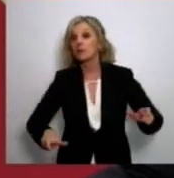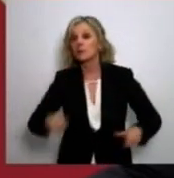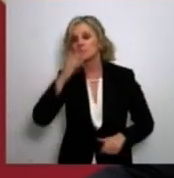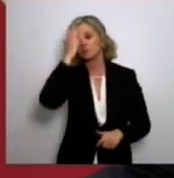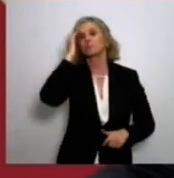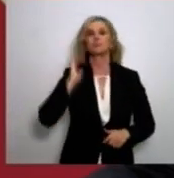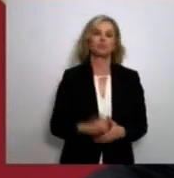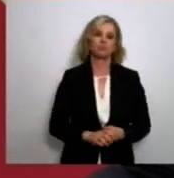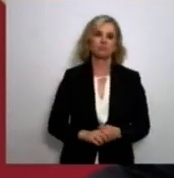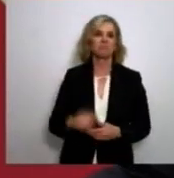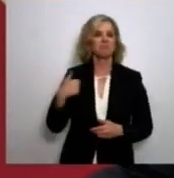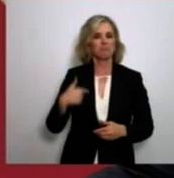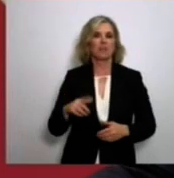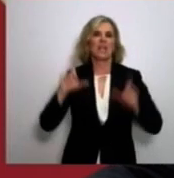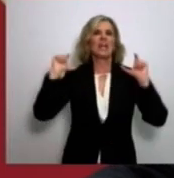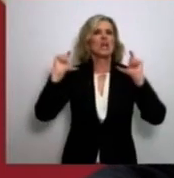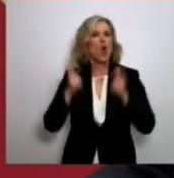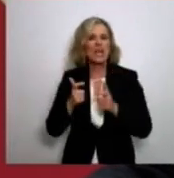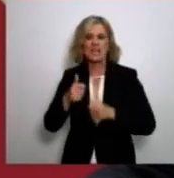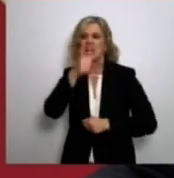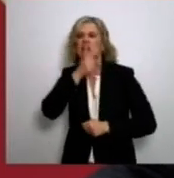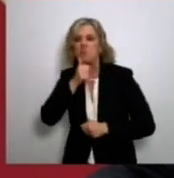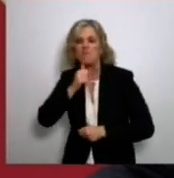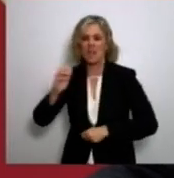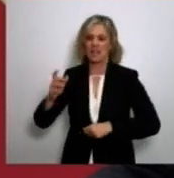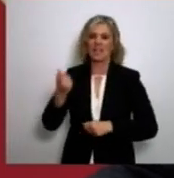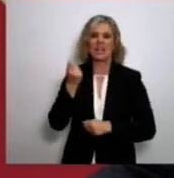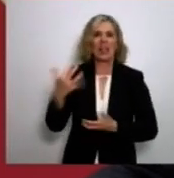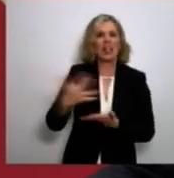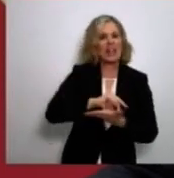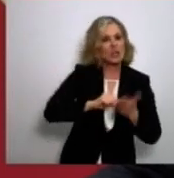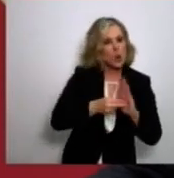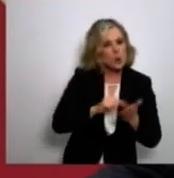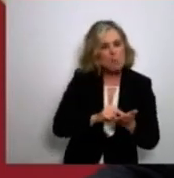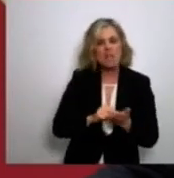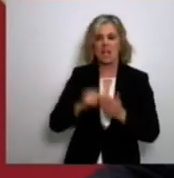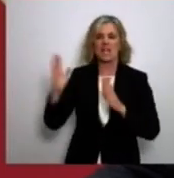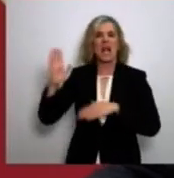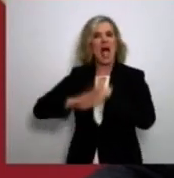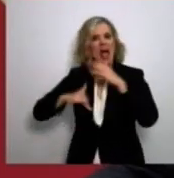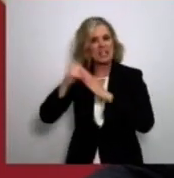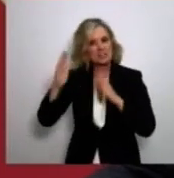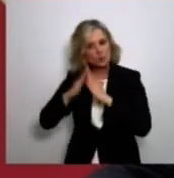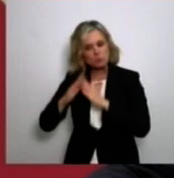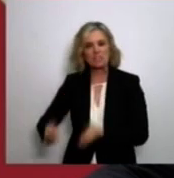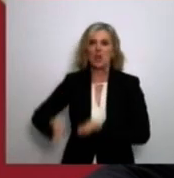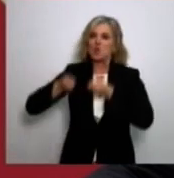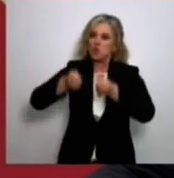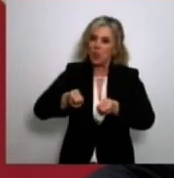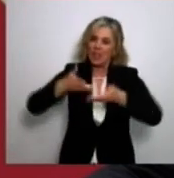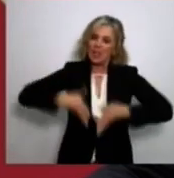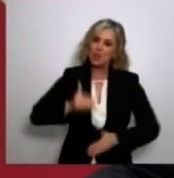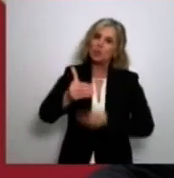των οικογενειών τους τα τελευταία 100 χρόνια. Δεν μιλάμε για κάποιους οι οποίοι τυχαίνει να βρίσκονται στην πολιτική